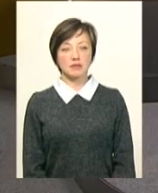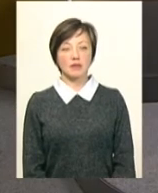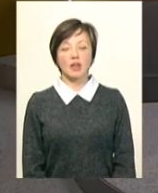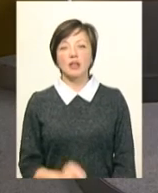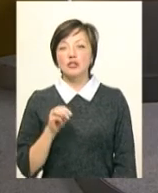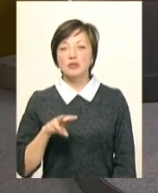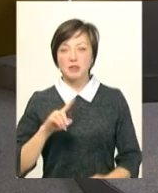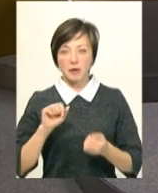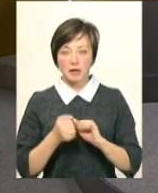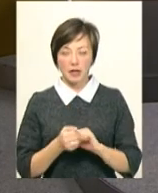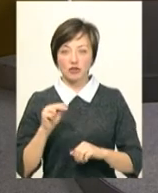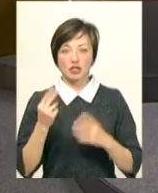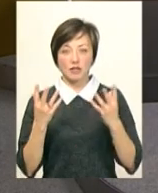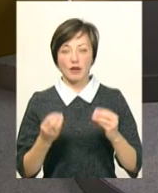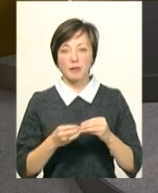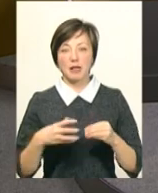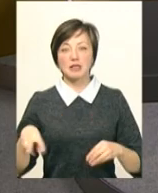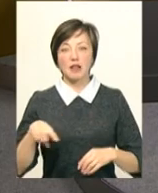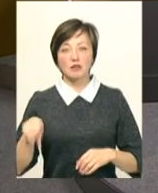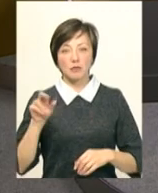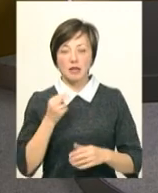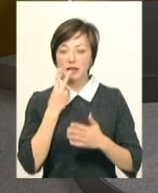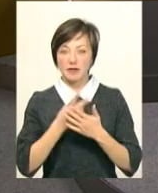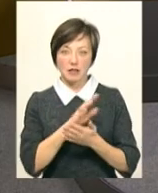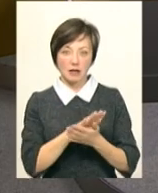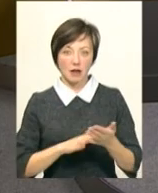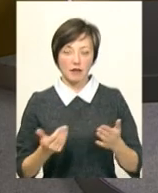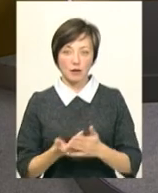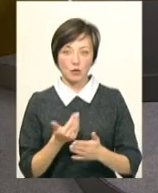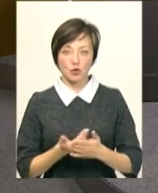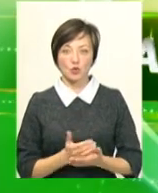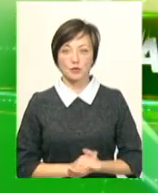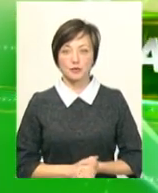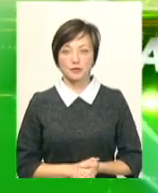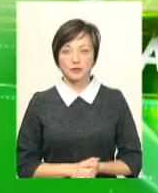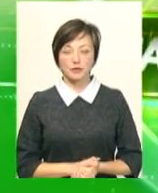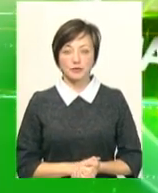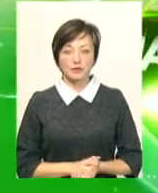Чим ще запам'ятається нам четвер, 15 листопада, дивіться далі випуску.